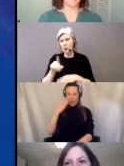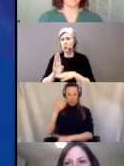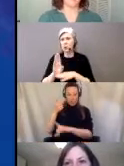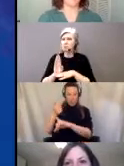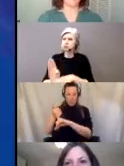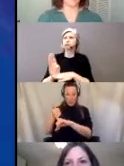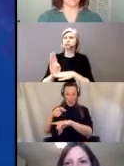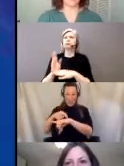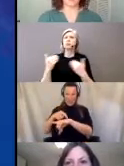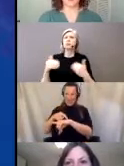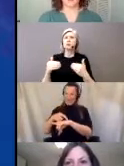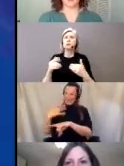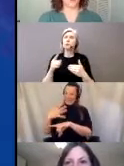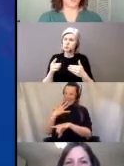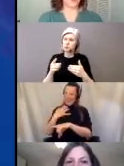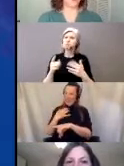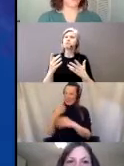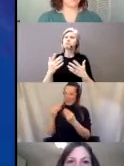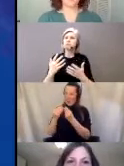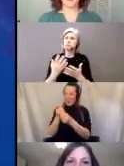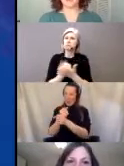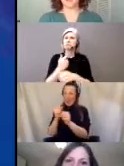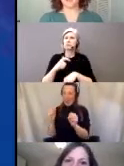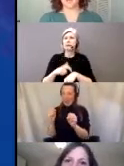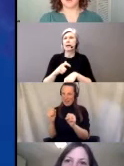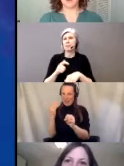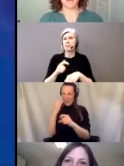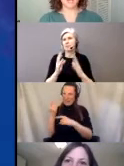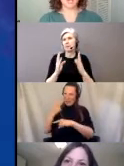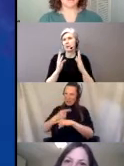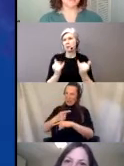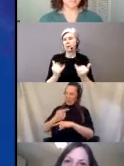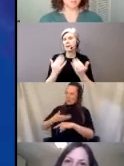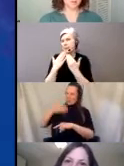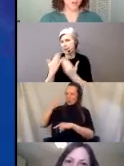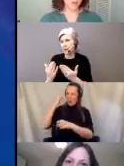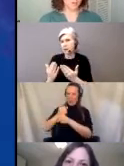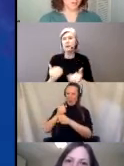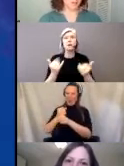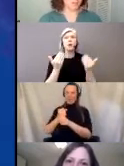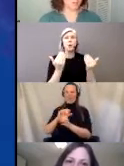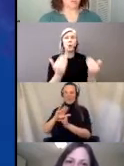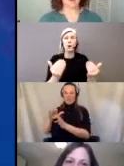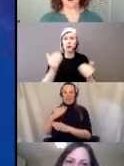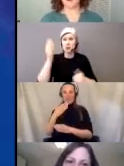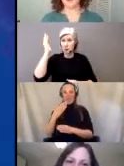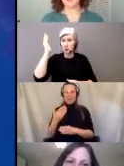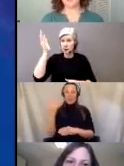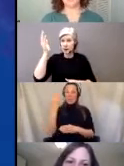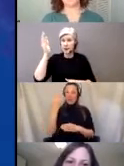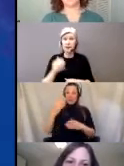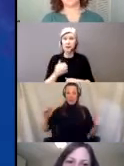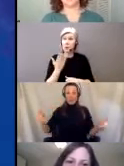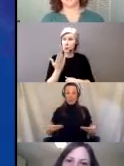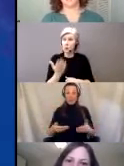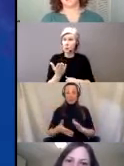de temps dans votre journée très intense. Donc, passons directement à la présentation d'aujourd'hui.